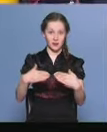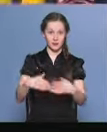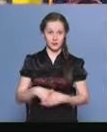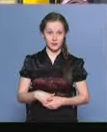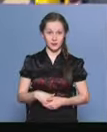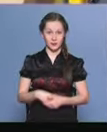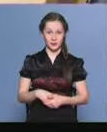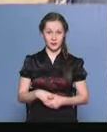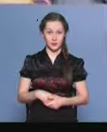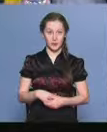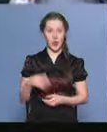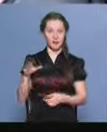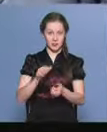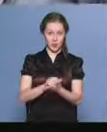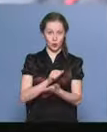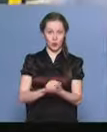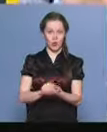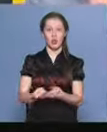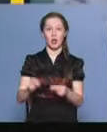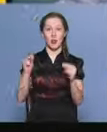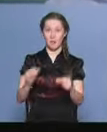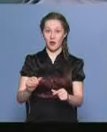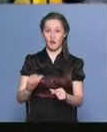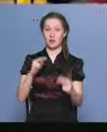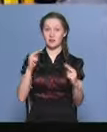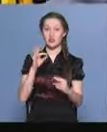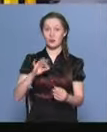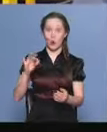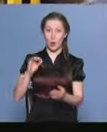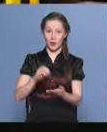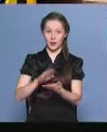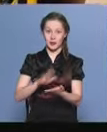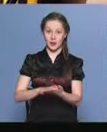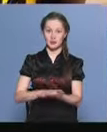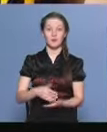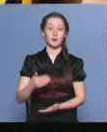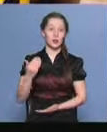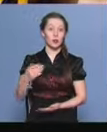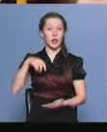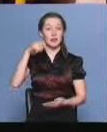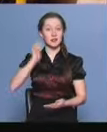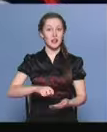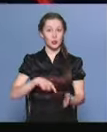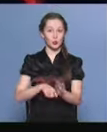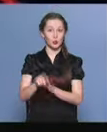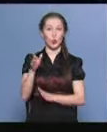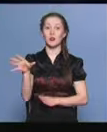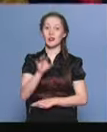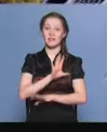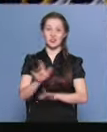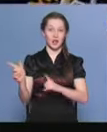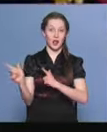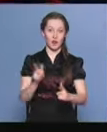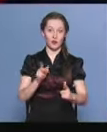Все, документы? Водительское удостоверение, свидетельство о регистрации? К старту оперативно-профилактической операции «Автобус», как оказалось, не все работники